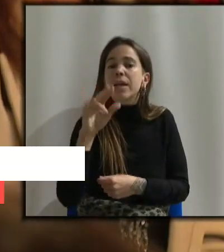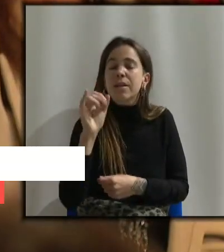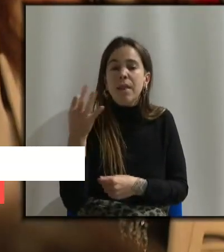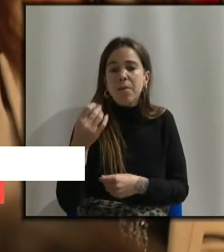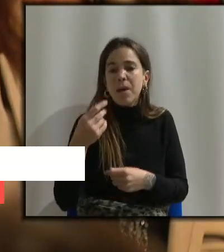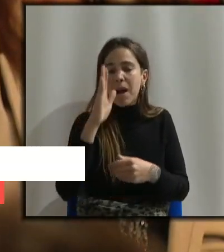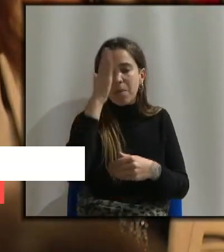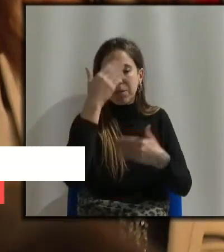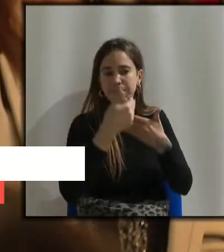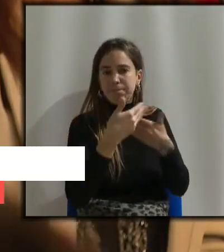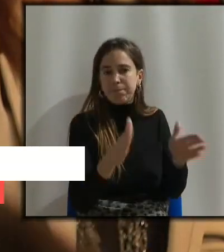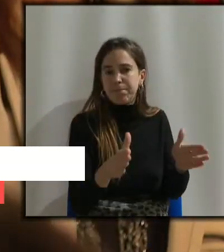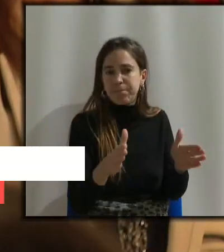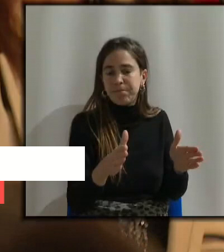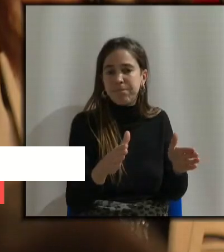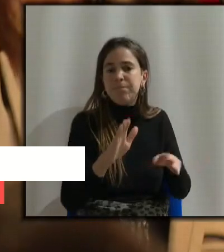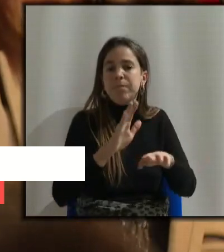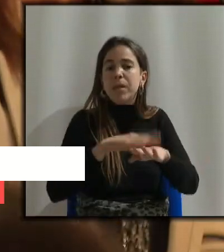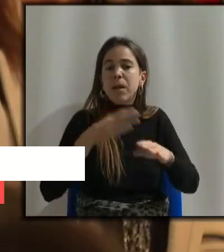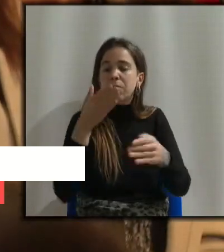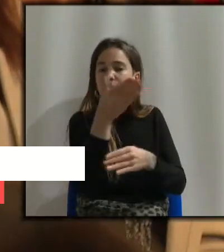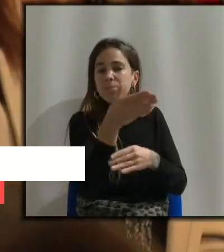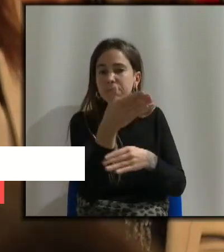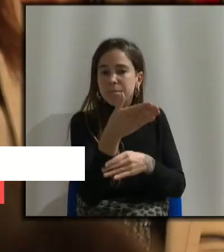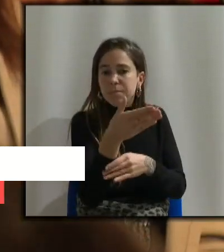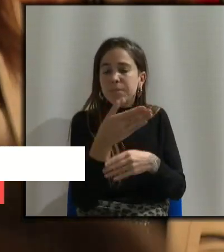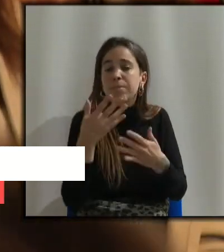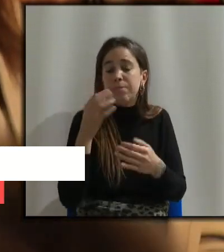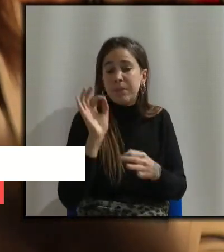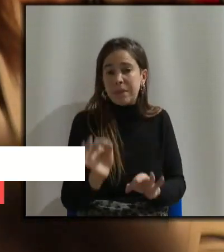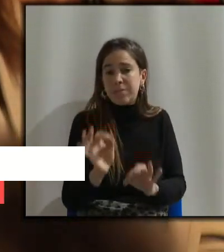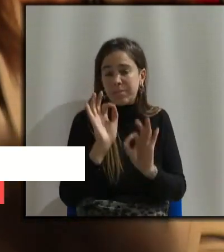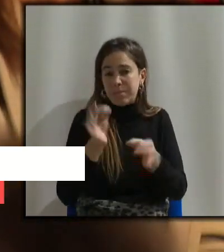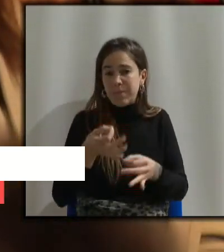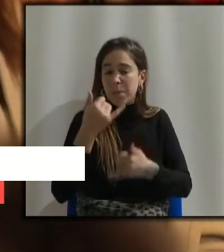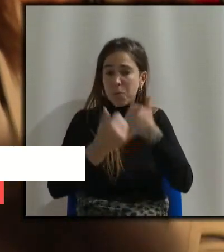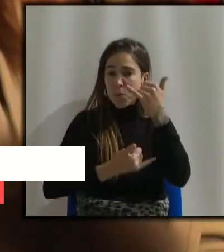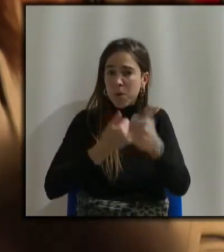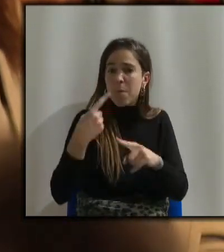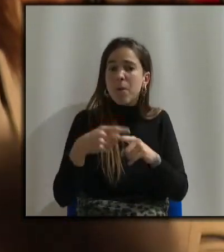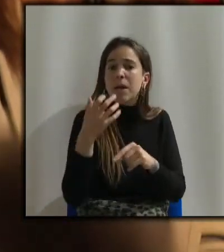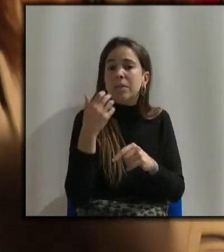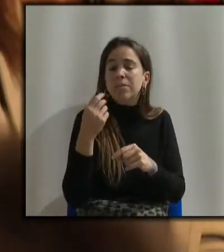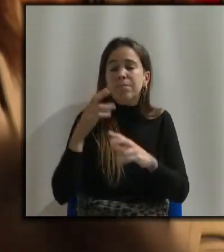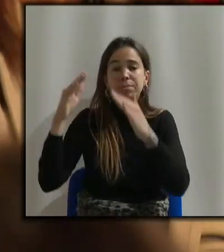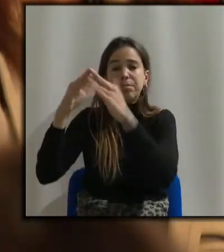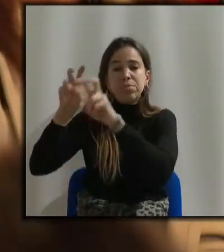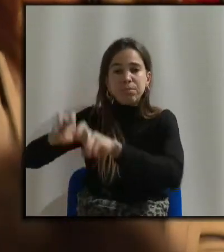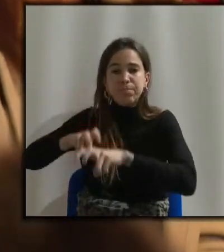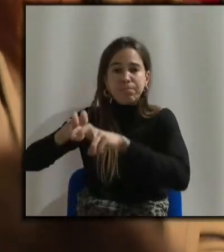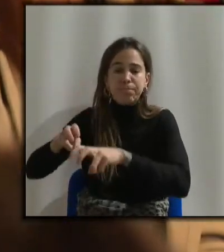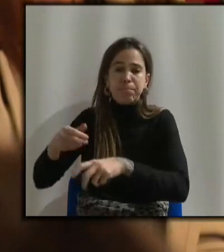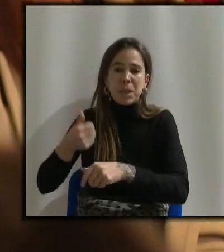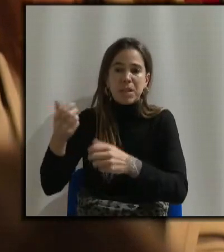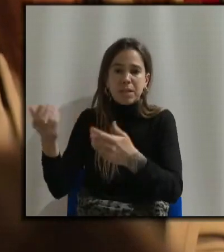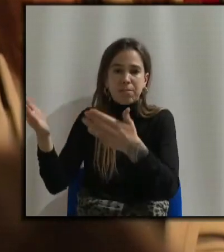seu servei de forma ben dimensionada a la demanda. Això és una problemàtica que si s'estén al territori, sobretot a les zones més rurals, encara es fa molt més